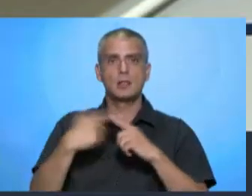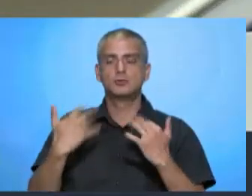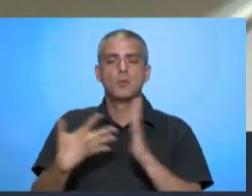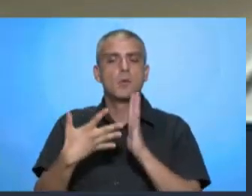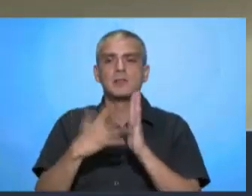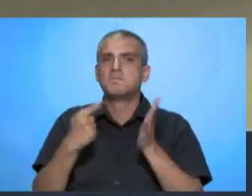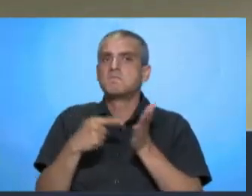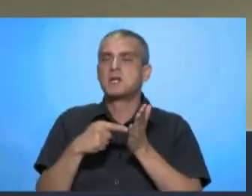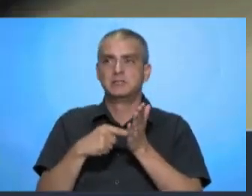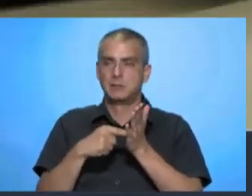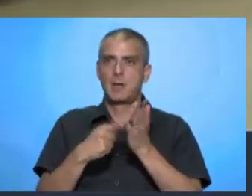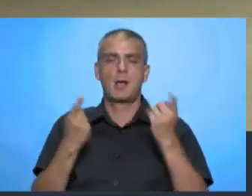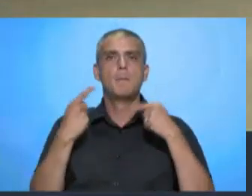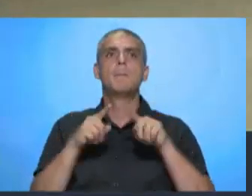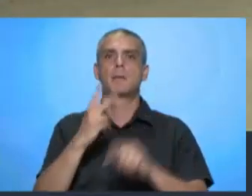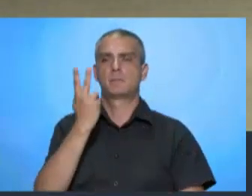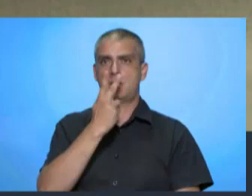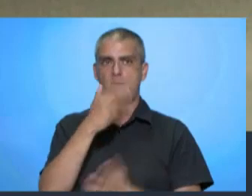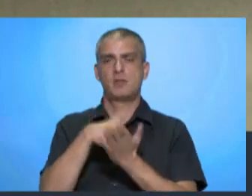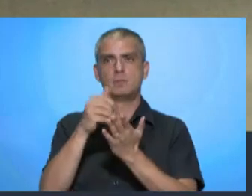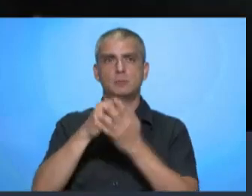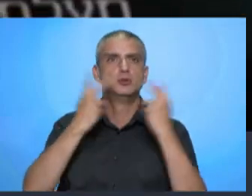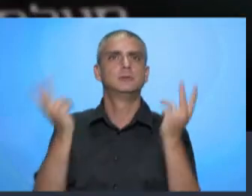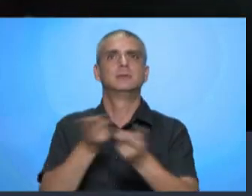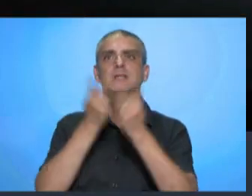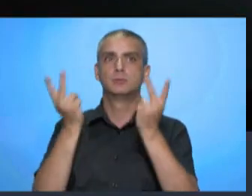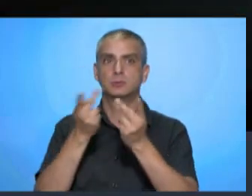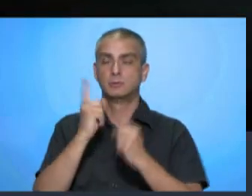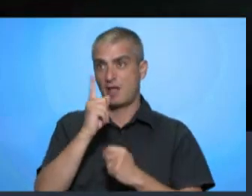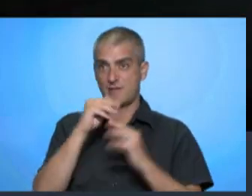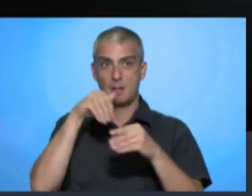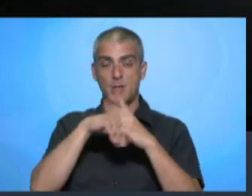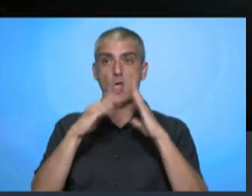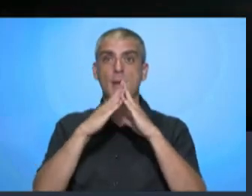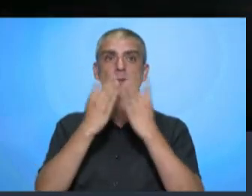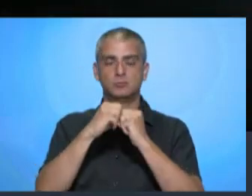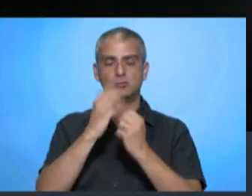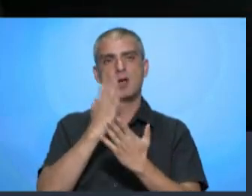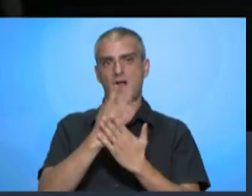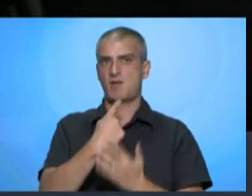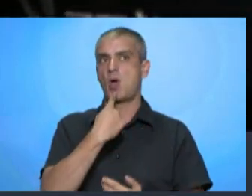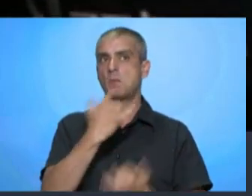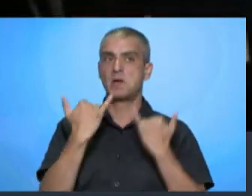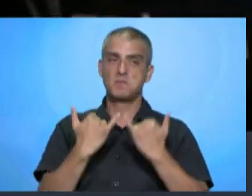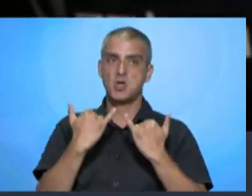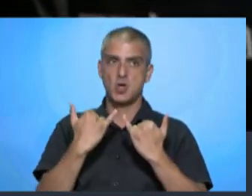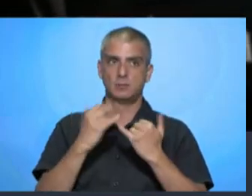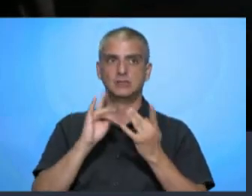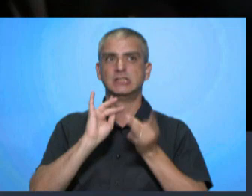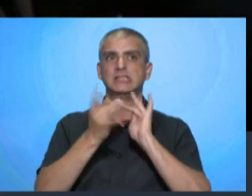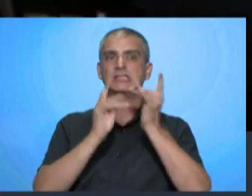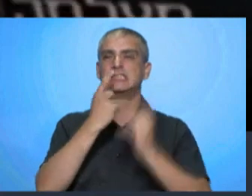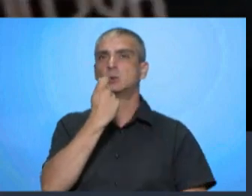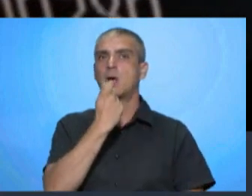לאירוע, במקביל כמובן להמשך החיפושים. אבל בבית המשפחה כבר מדברים היום על סכסוך